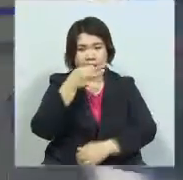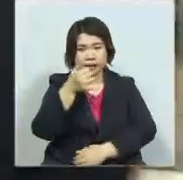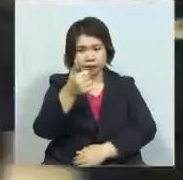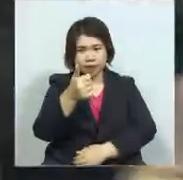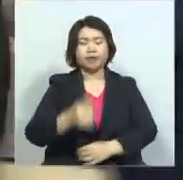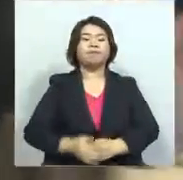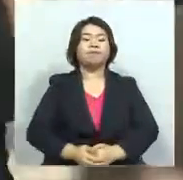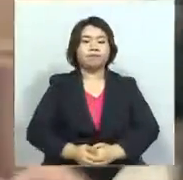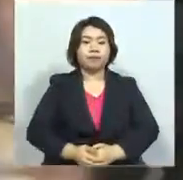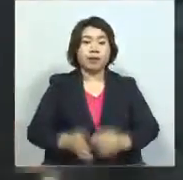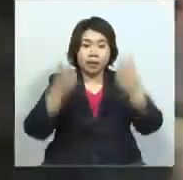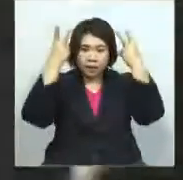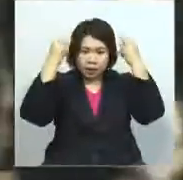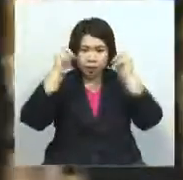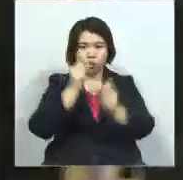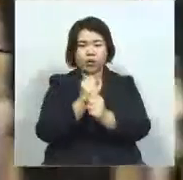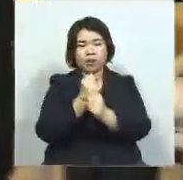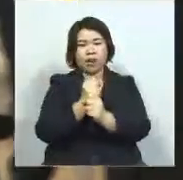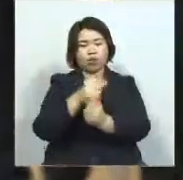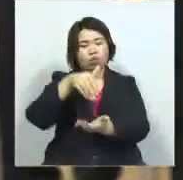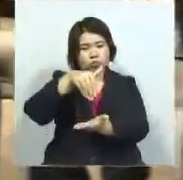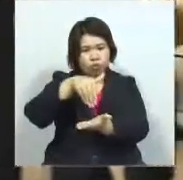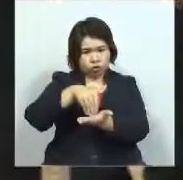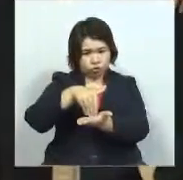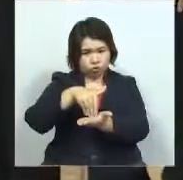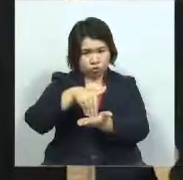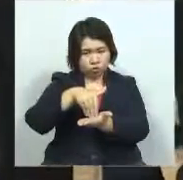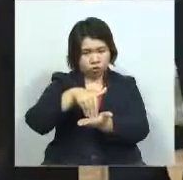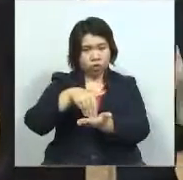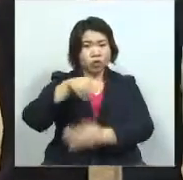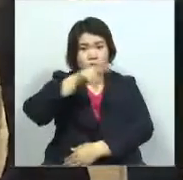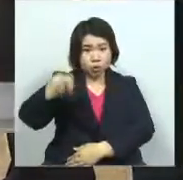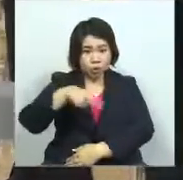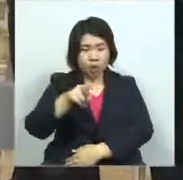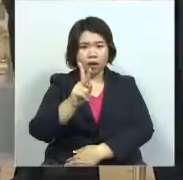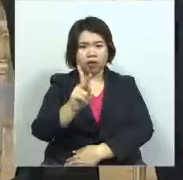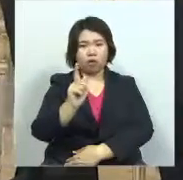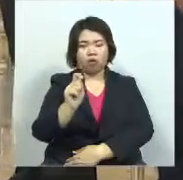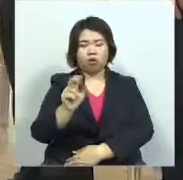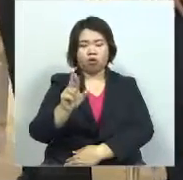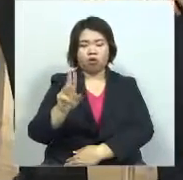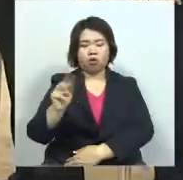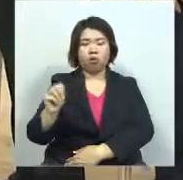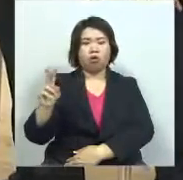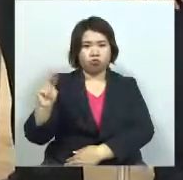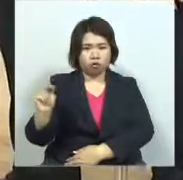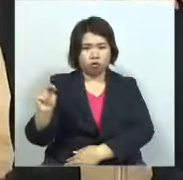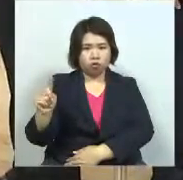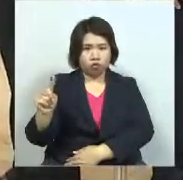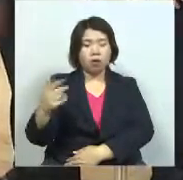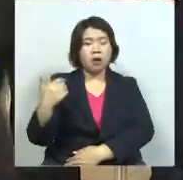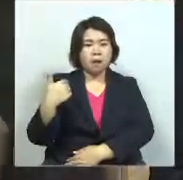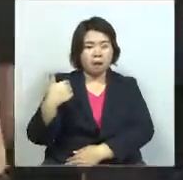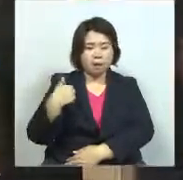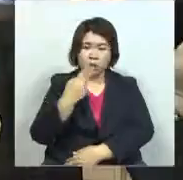ทร์โอชานายกรัฐมนตรีในฐานะผู้อำนวยการรักษาความมั่นคงภายในราชอาณาจักรหรือก็อรมน.เยี่ยมชมนิทรรศการผลการป